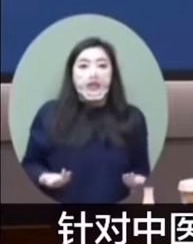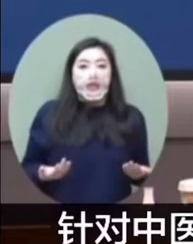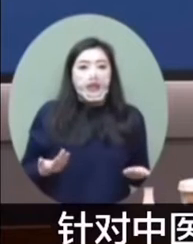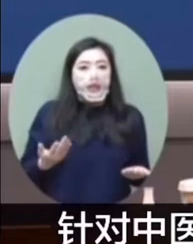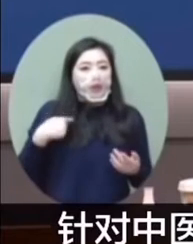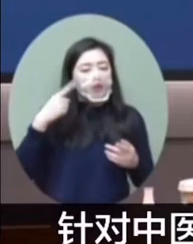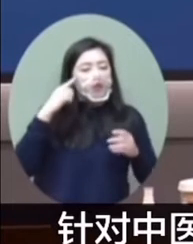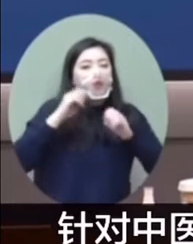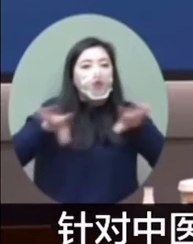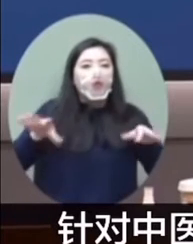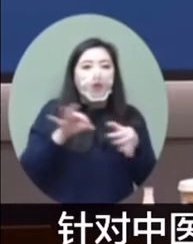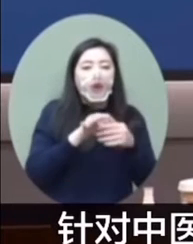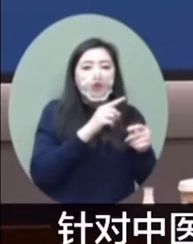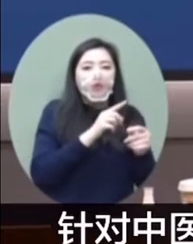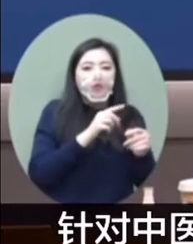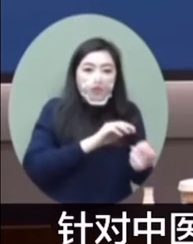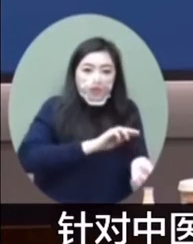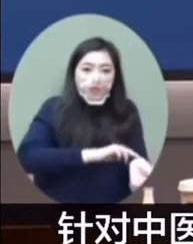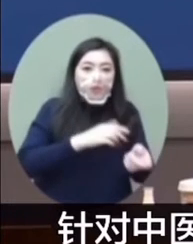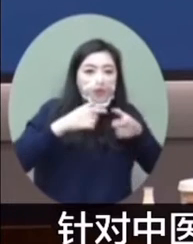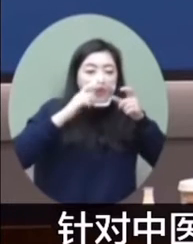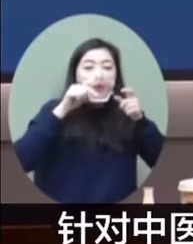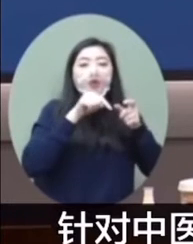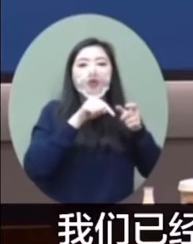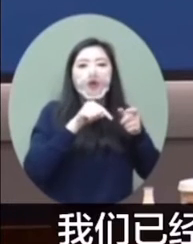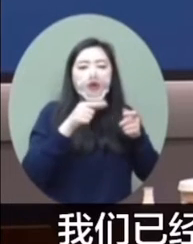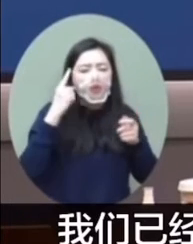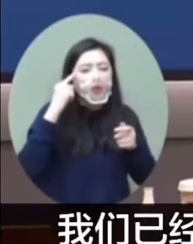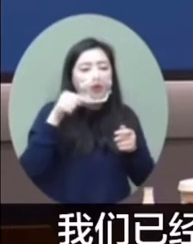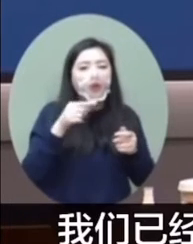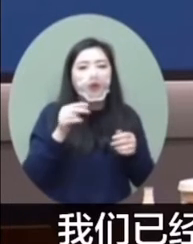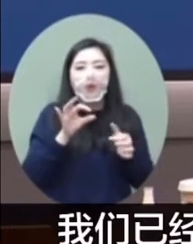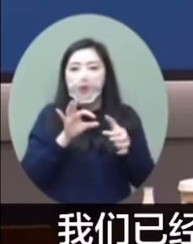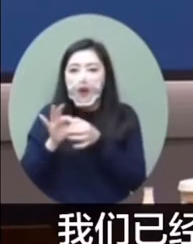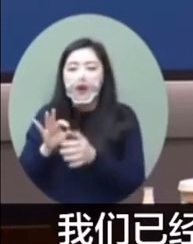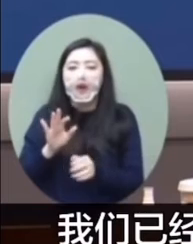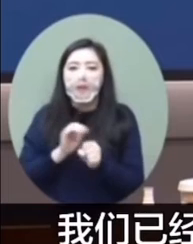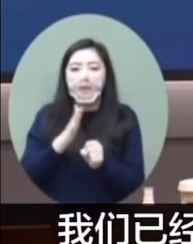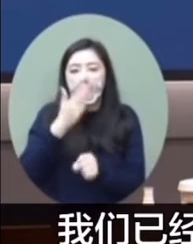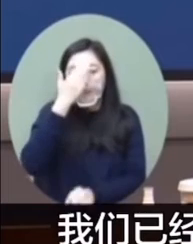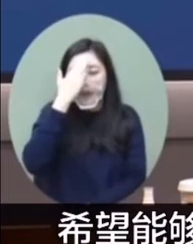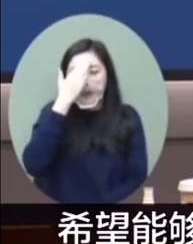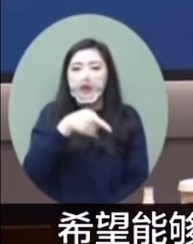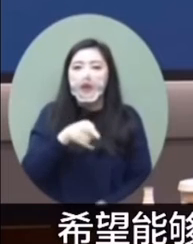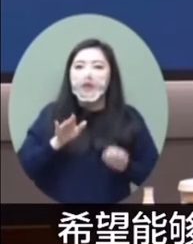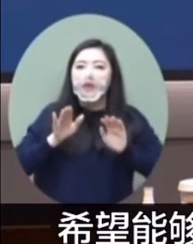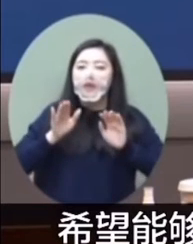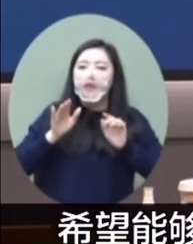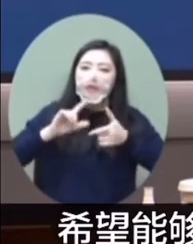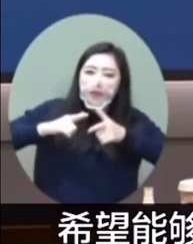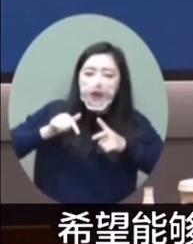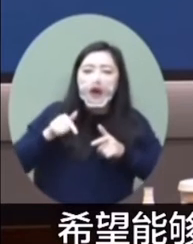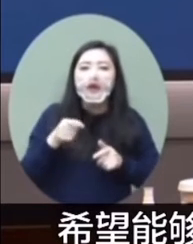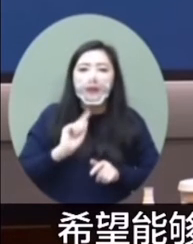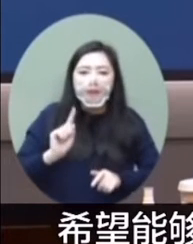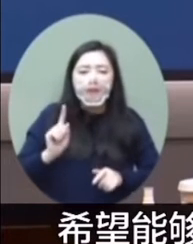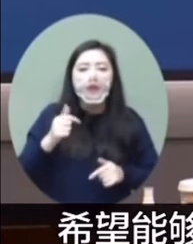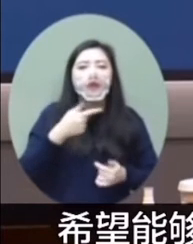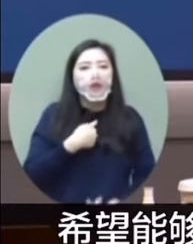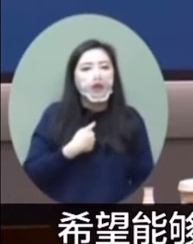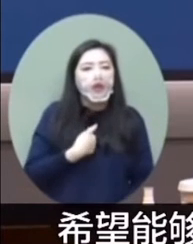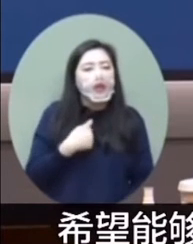針對中醫藥在抗疫方面的應用，我們已經向中央提出了希望能夠